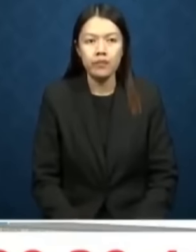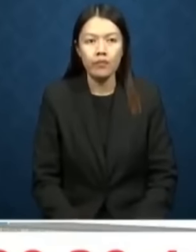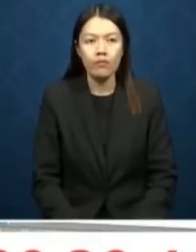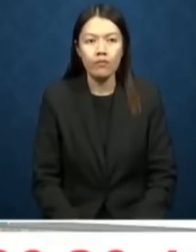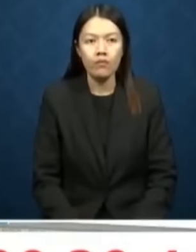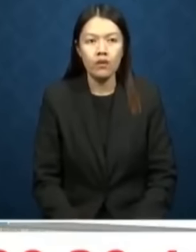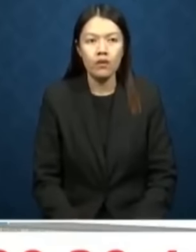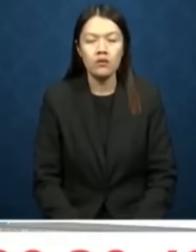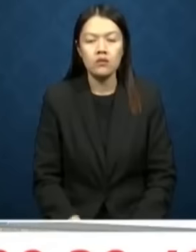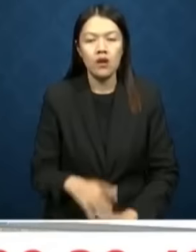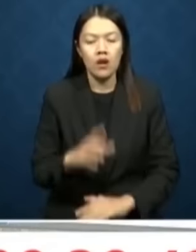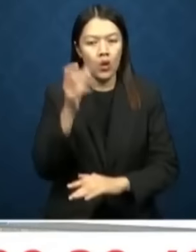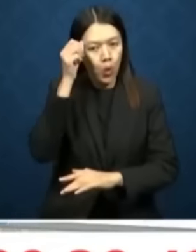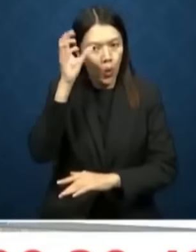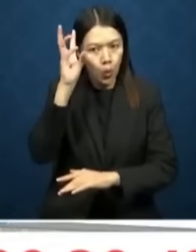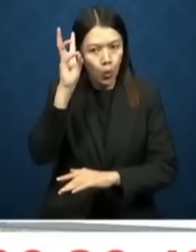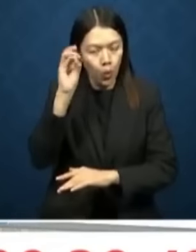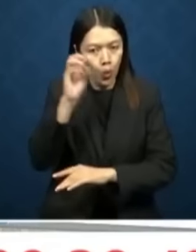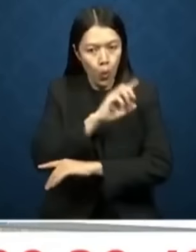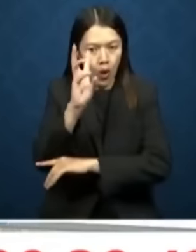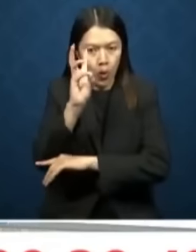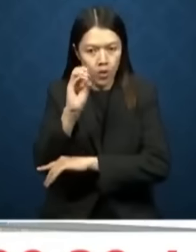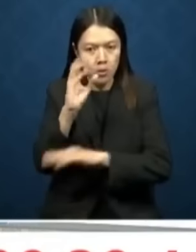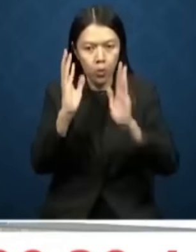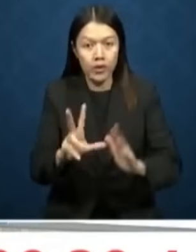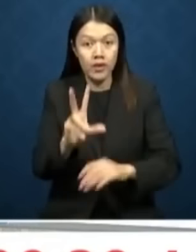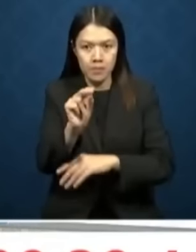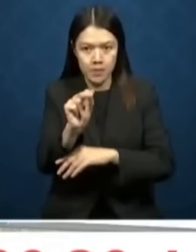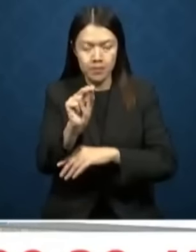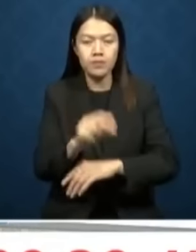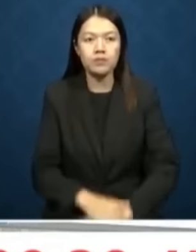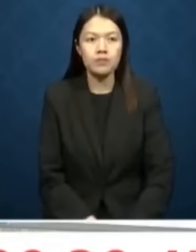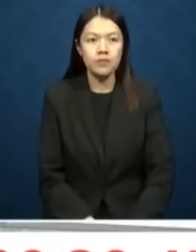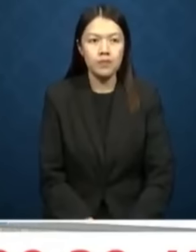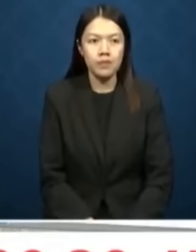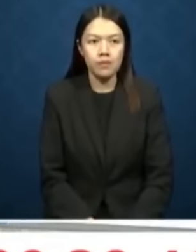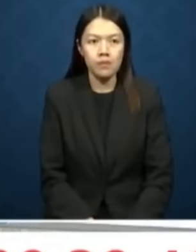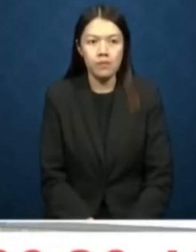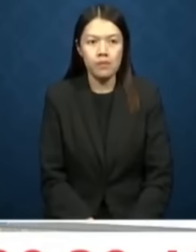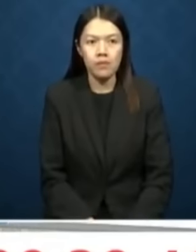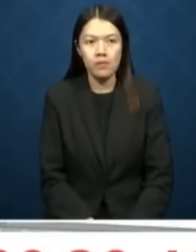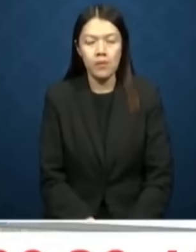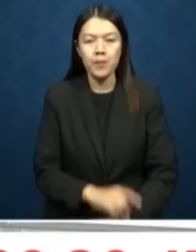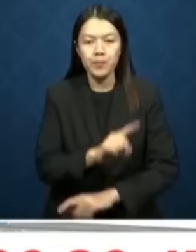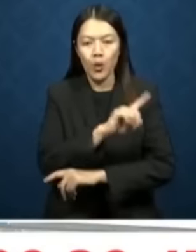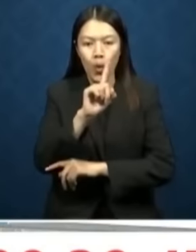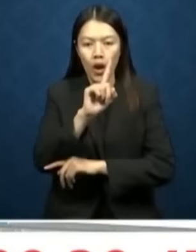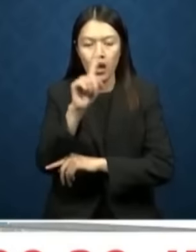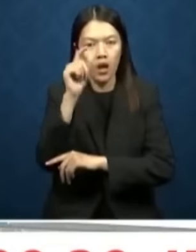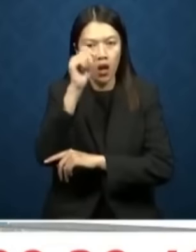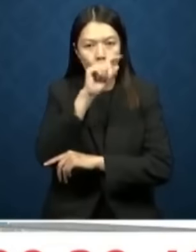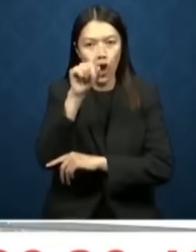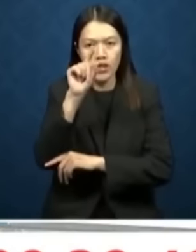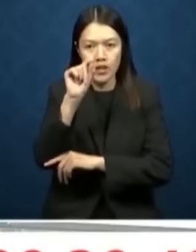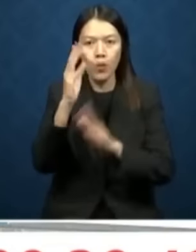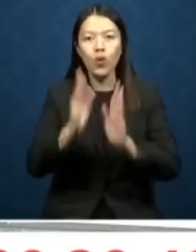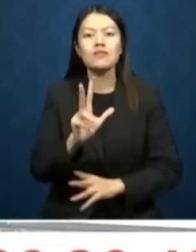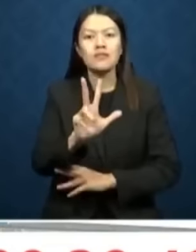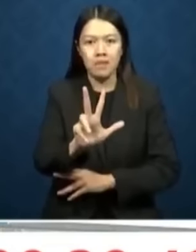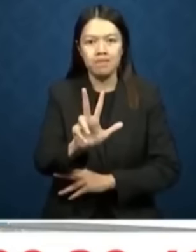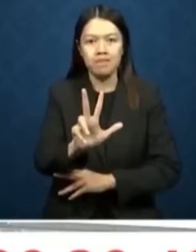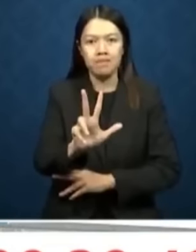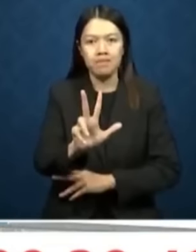เกินกว่า60วัน30คนเกินกว่า120วัน3คนครับท่านประธ